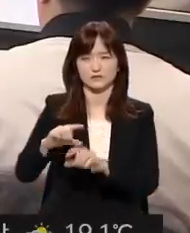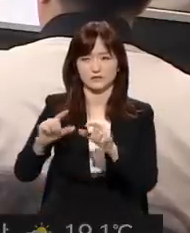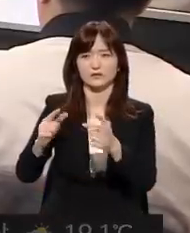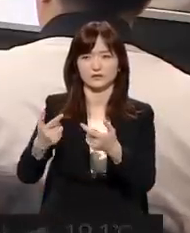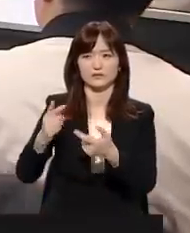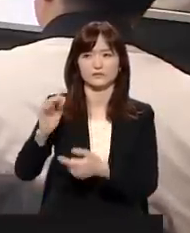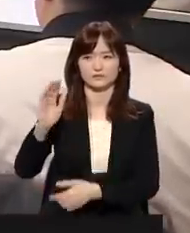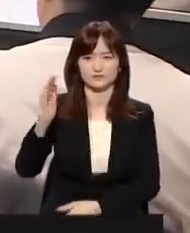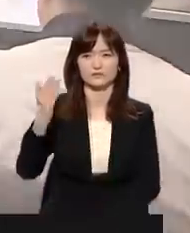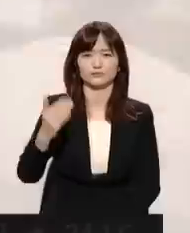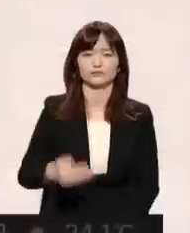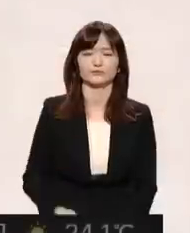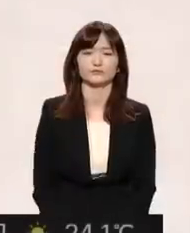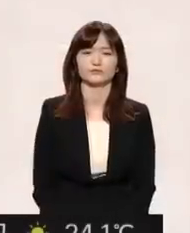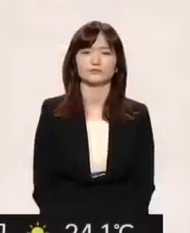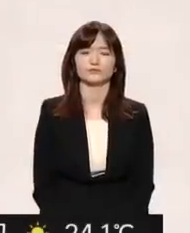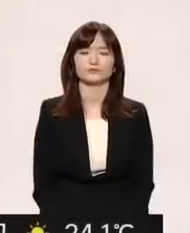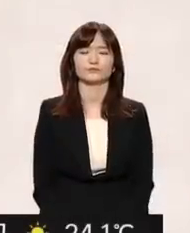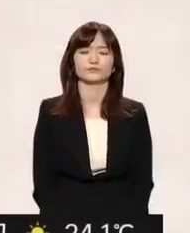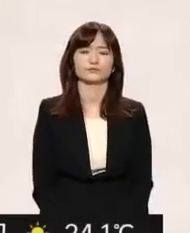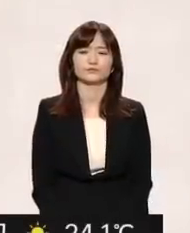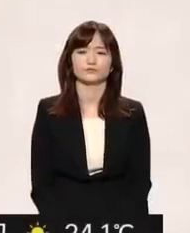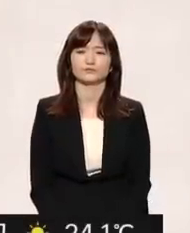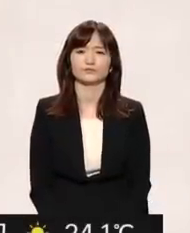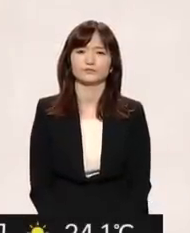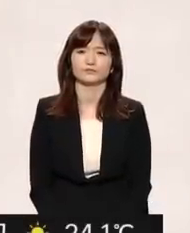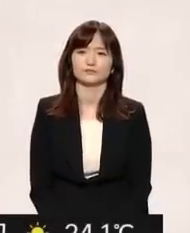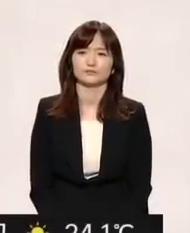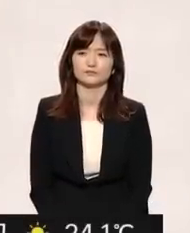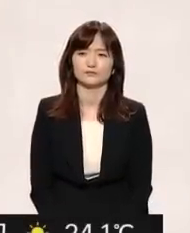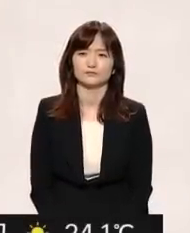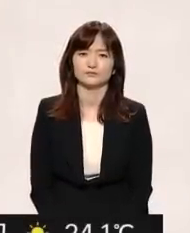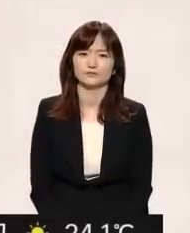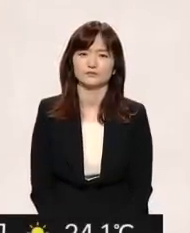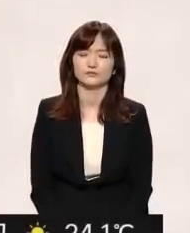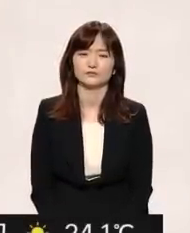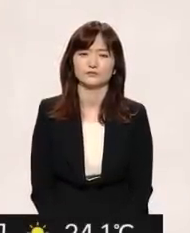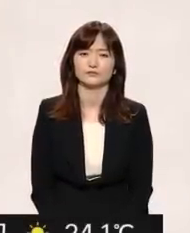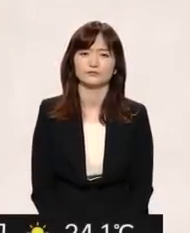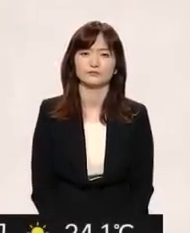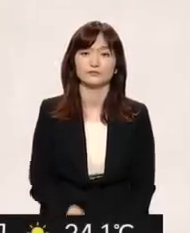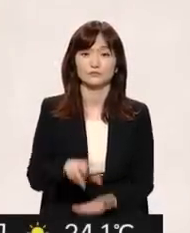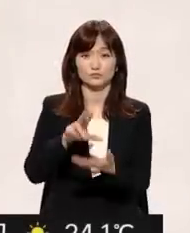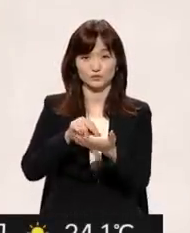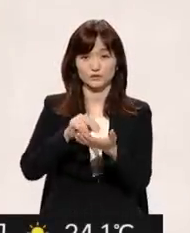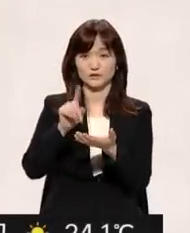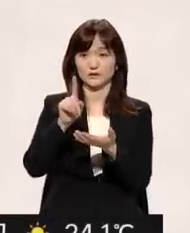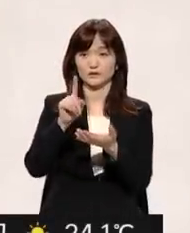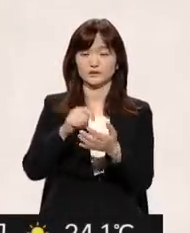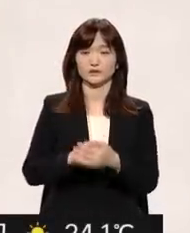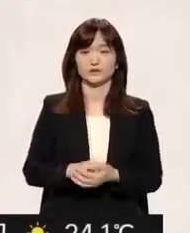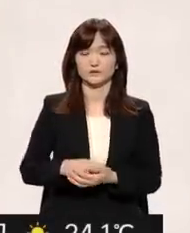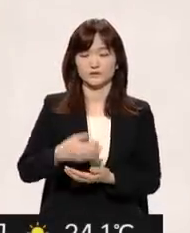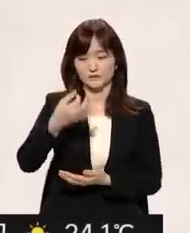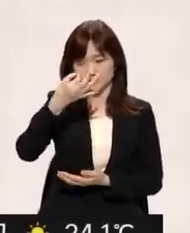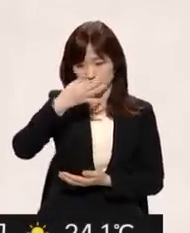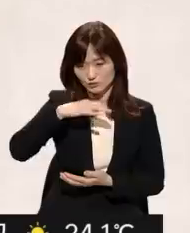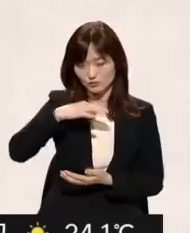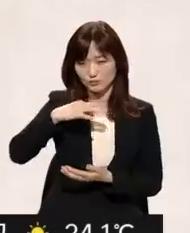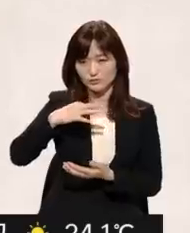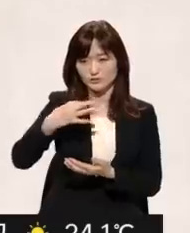될 거라고 생각은 듭니다. 박 변호사님 마지막으로 네. 좀 짧게 정리해 주시죠. 문제가 이제 사실은 수익금 명목으로 많이